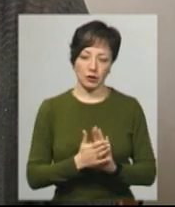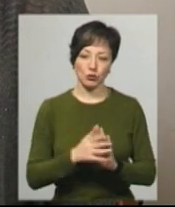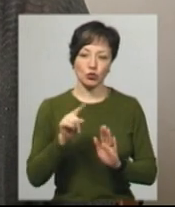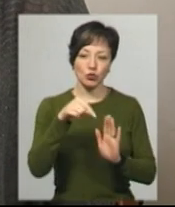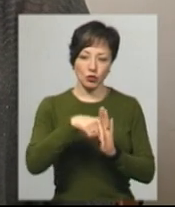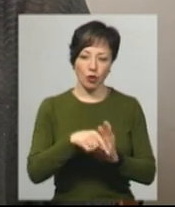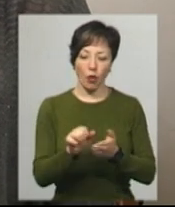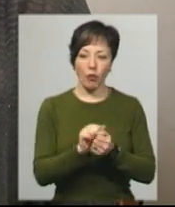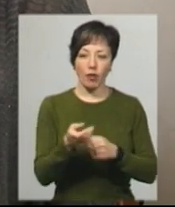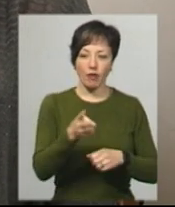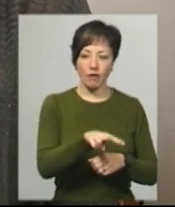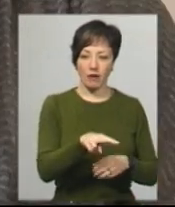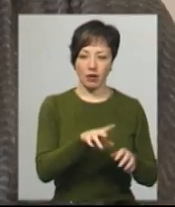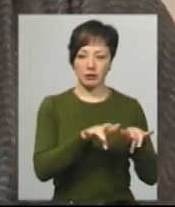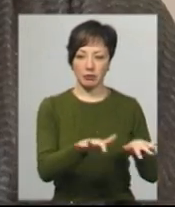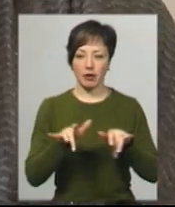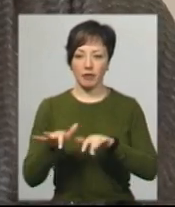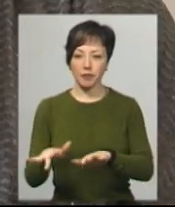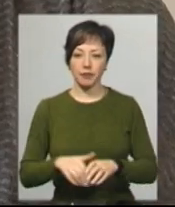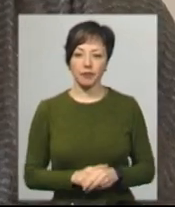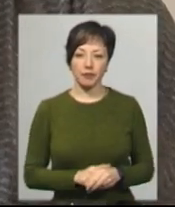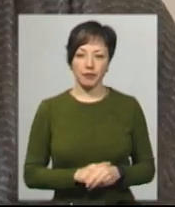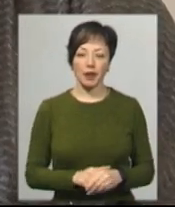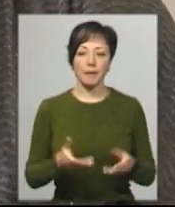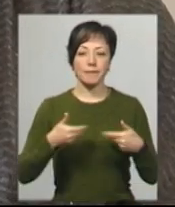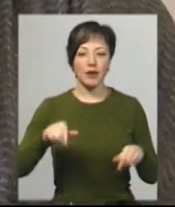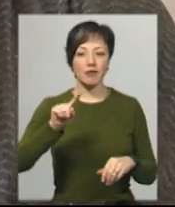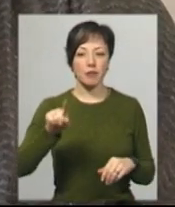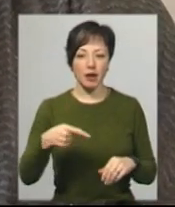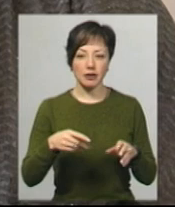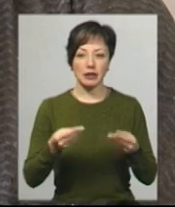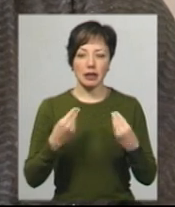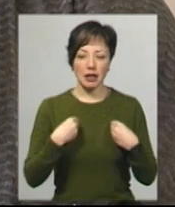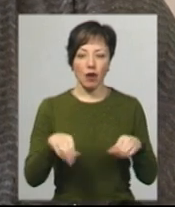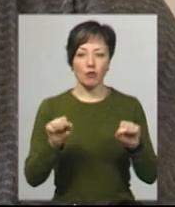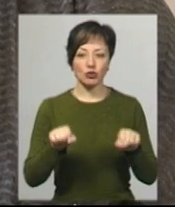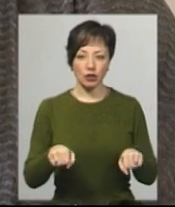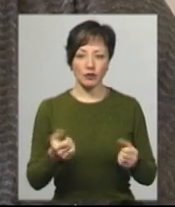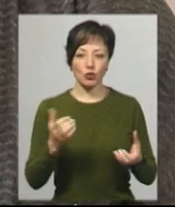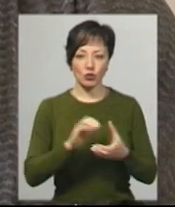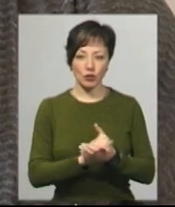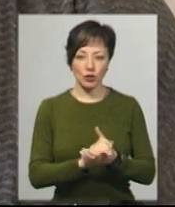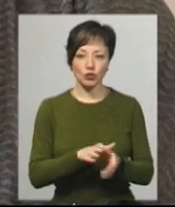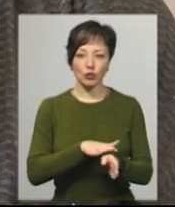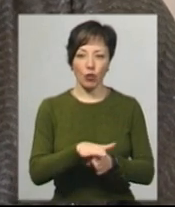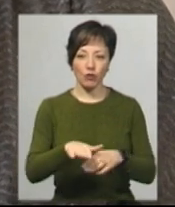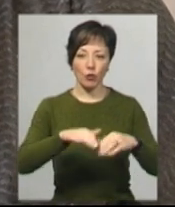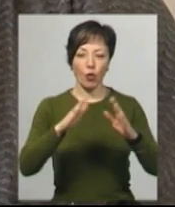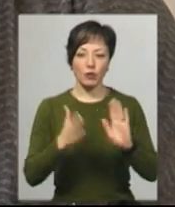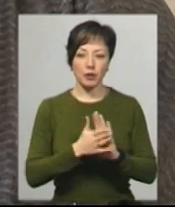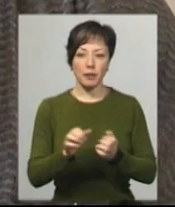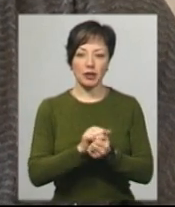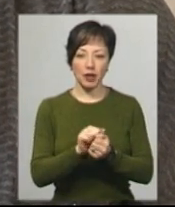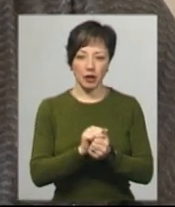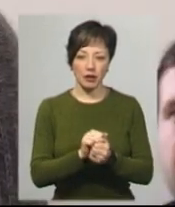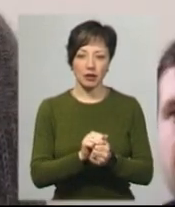матеріалів обох кримінальних проваджень, ваша честь. Ми все-таки вимагаємо надання нам можливості для ознайомлення з повним обсягом